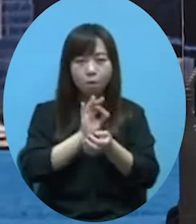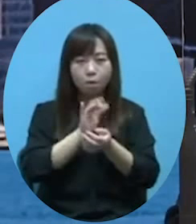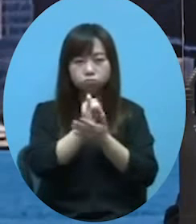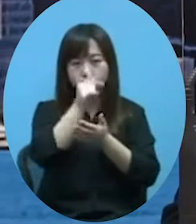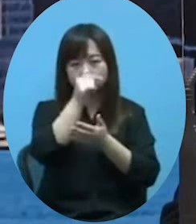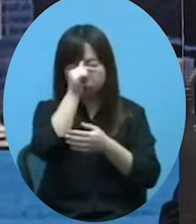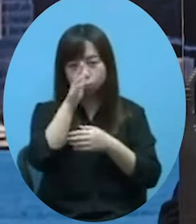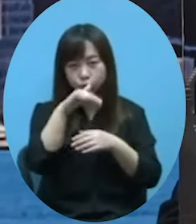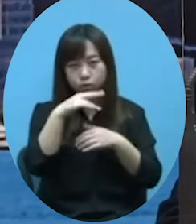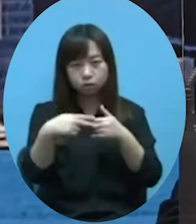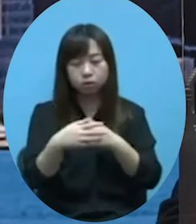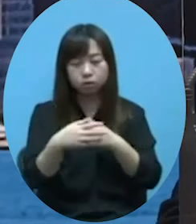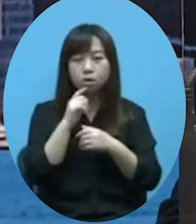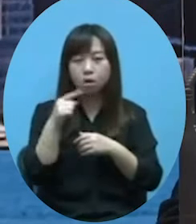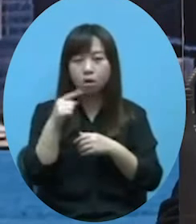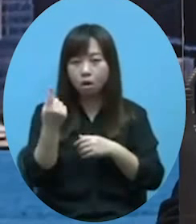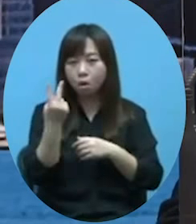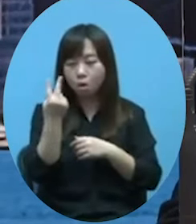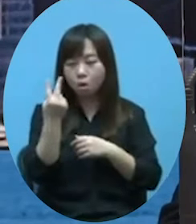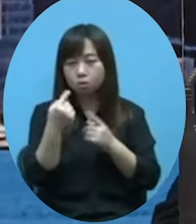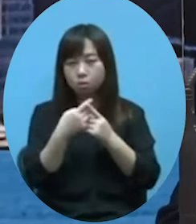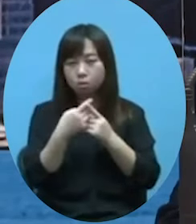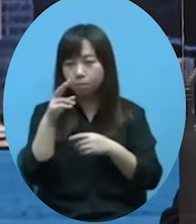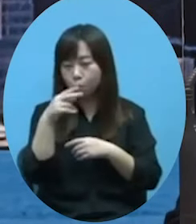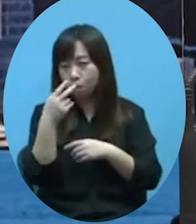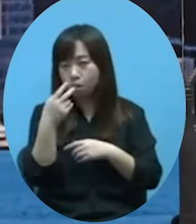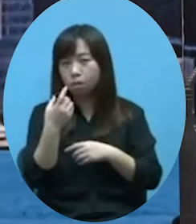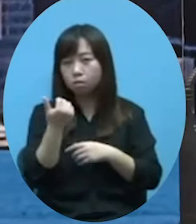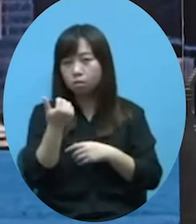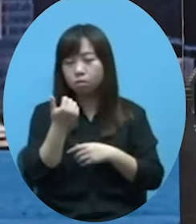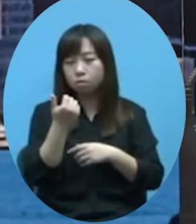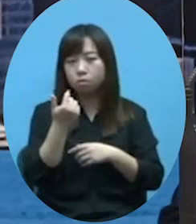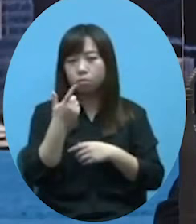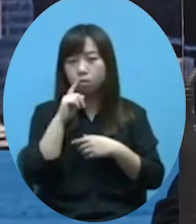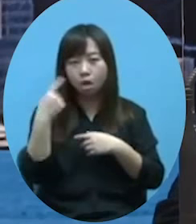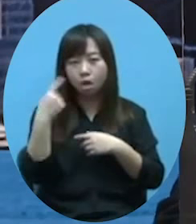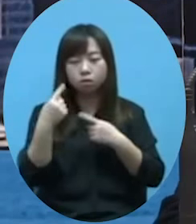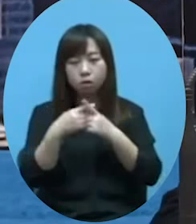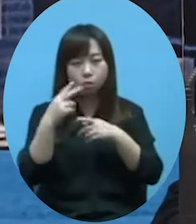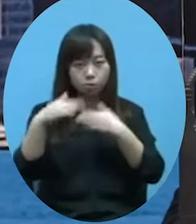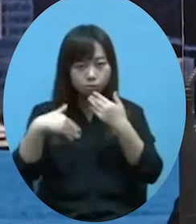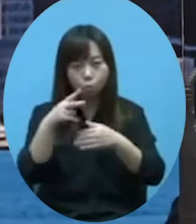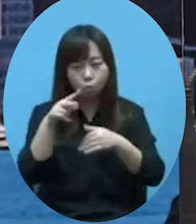院還有一兩位我們就找到但是其他就要陸續找到好